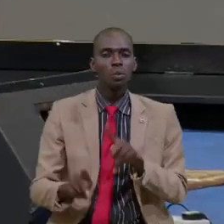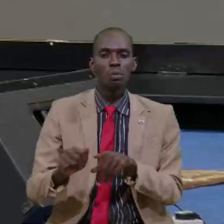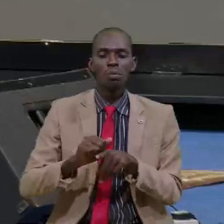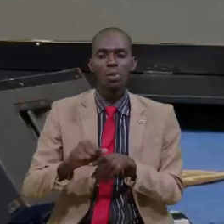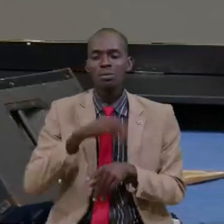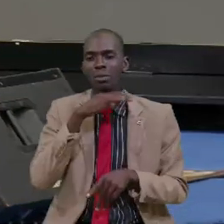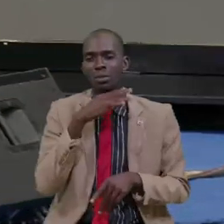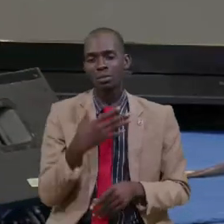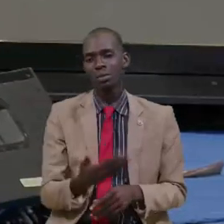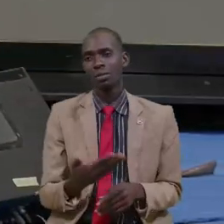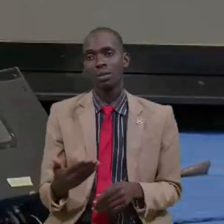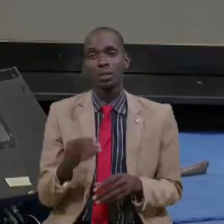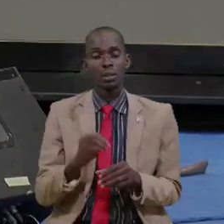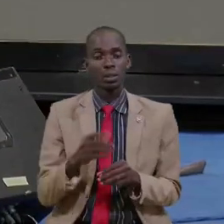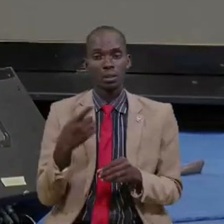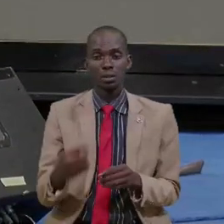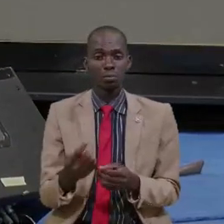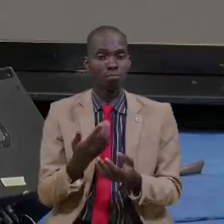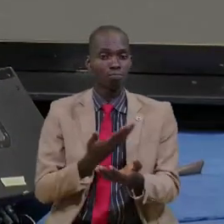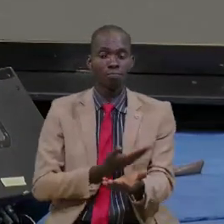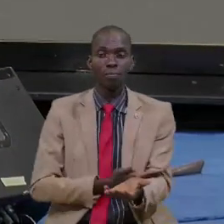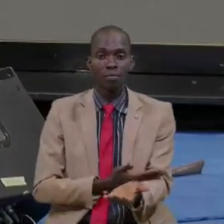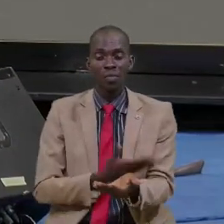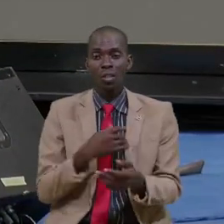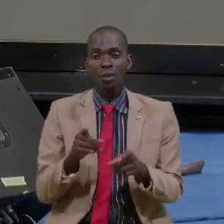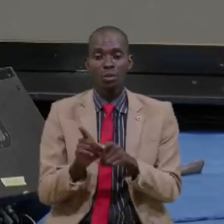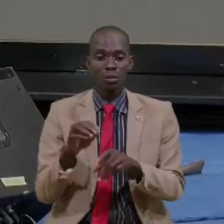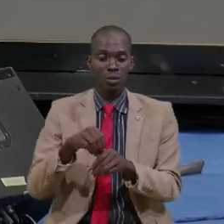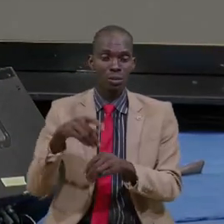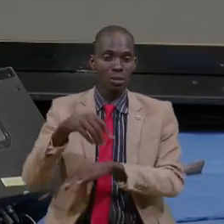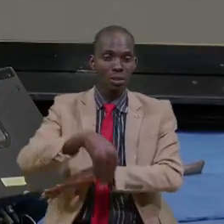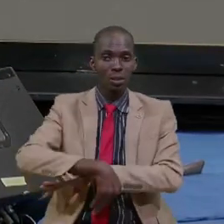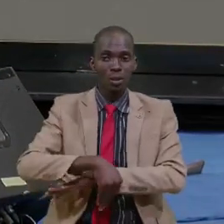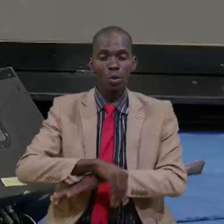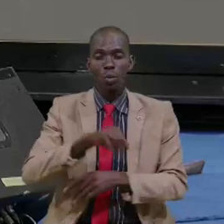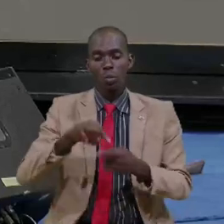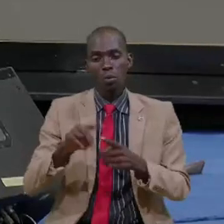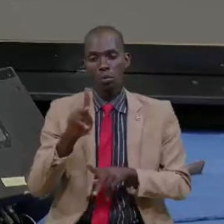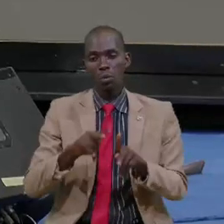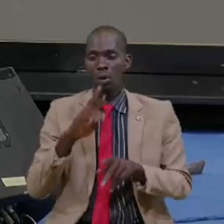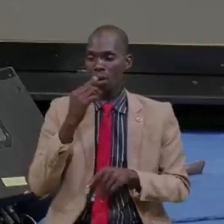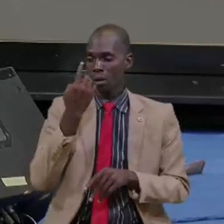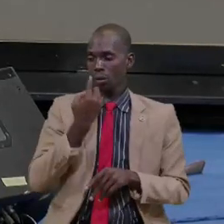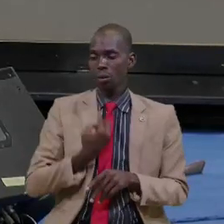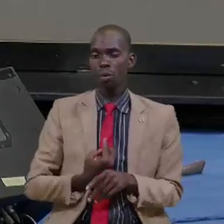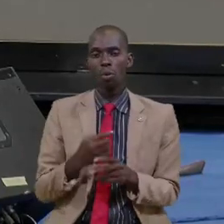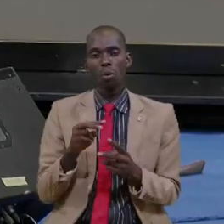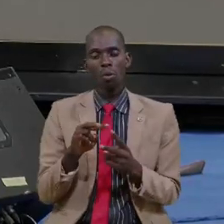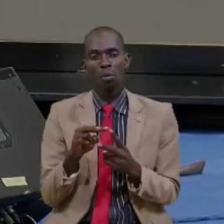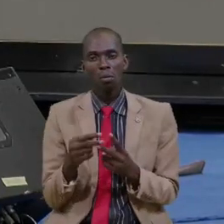Pourquoi les gens pratiquent-ils la corruption dans la journée et dans la nuit, lorsqu'ils sont